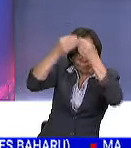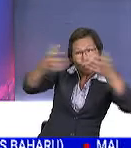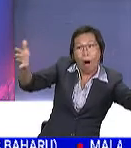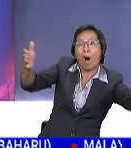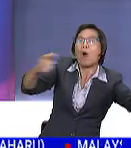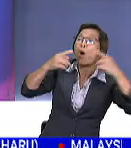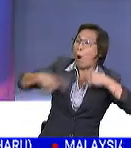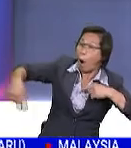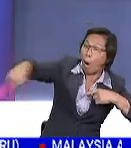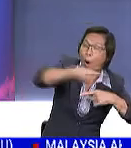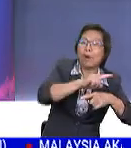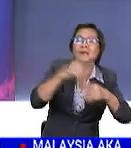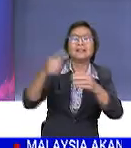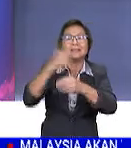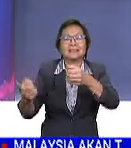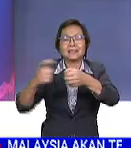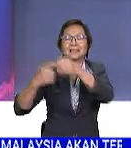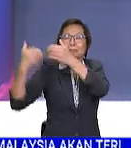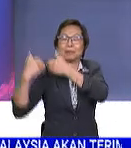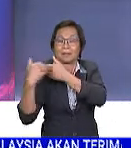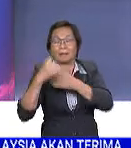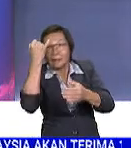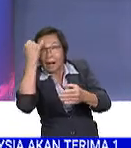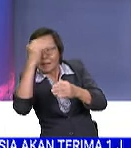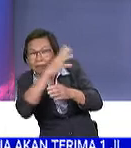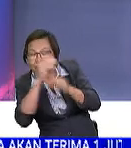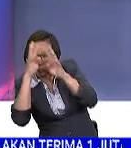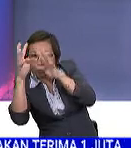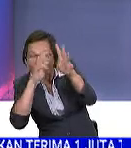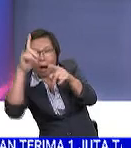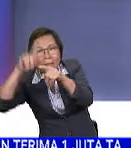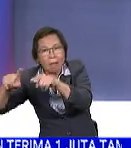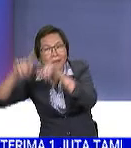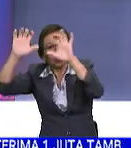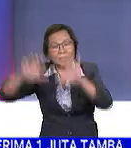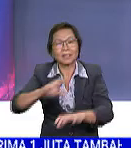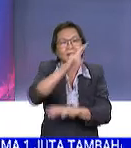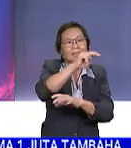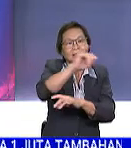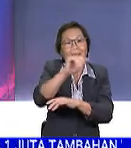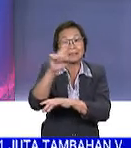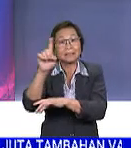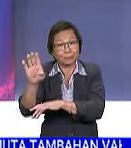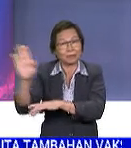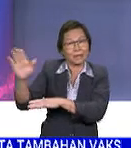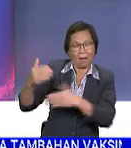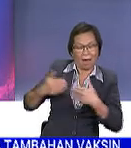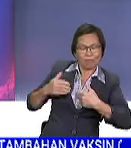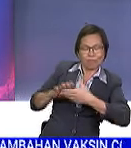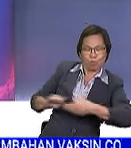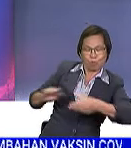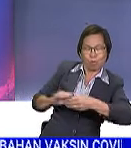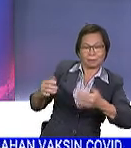tentang peranan serta kepentingan idea dan kreativiti menerusi pelbagai saluran. Muhammad Najib Mashur punyai